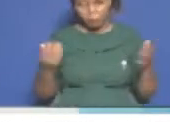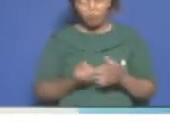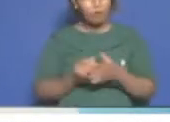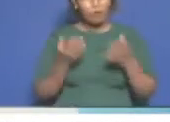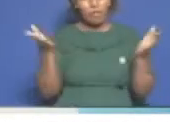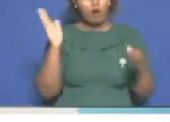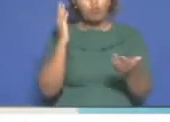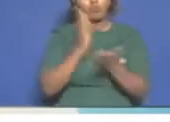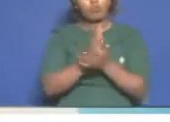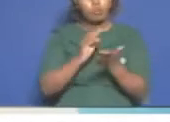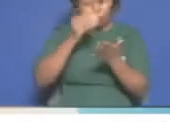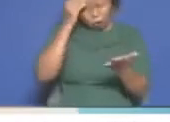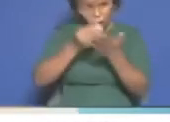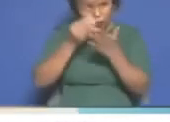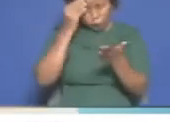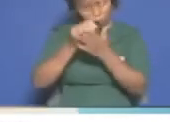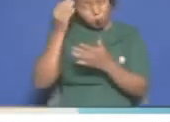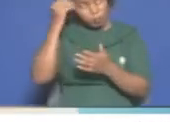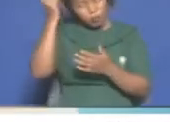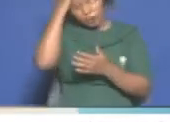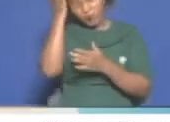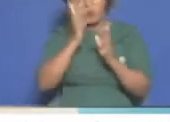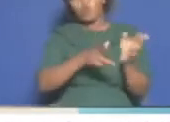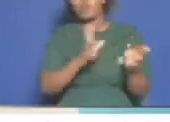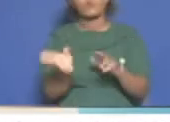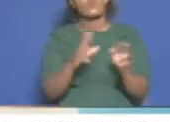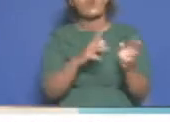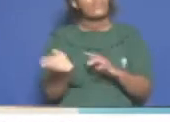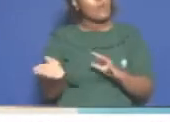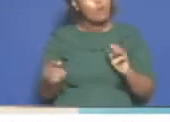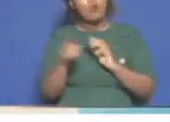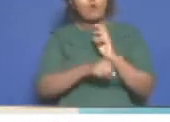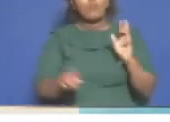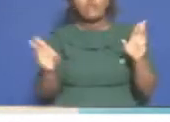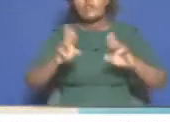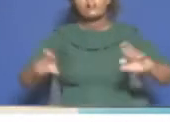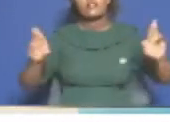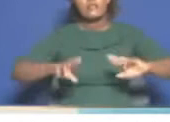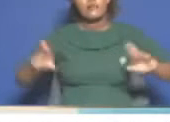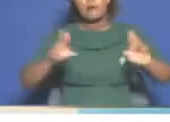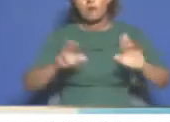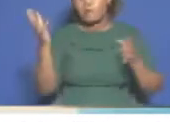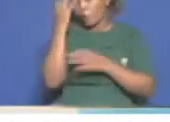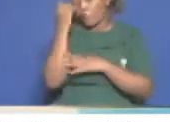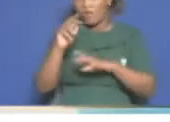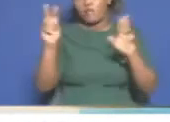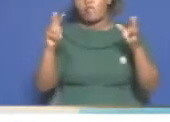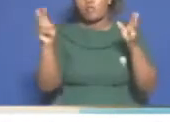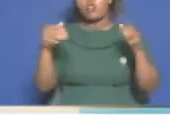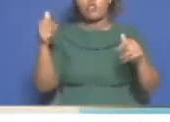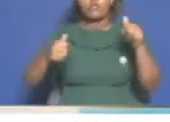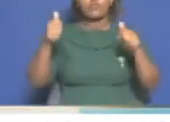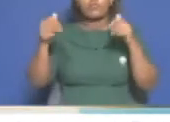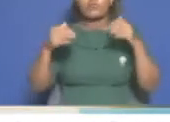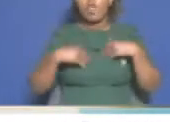iko na hiyo inamaanisha kwamba tuna prepare tu kwa ajili ya swala ambalo lipo. Hatu prepare kwa